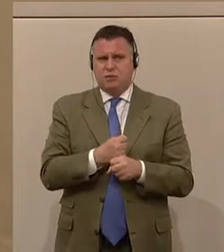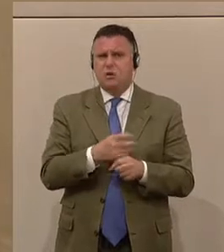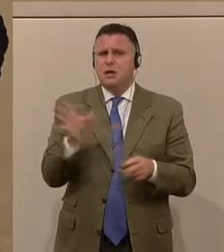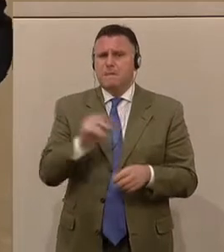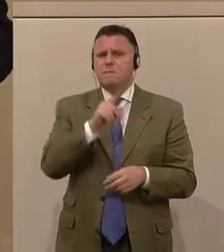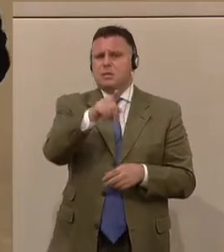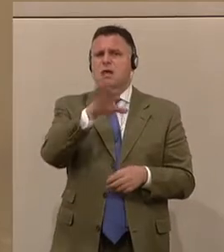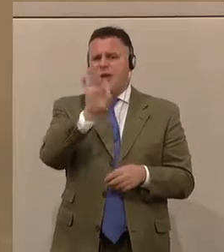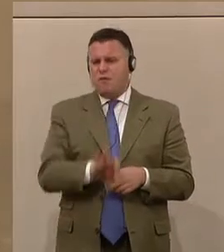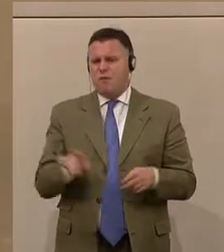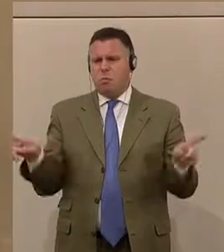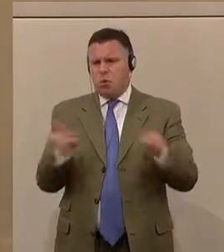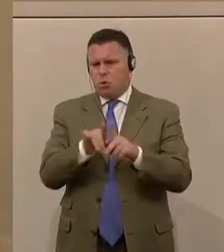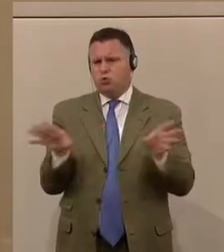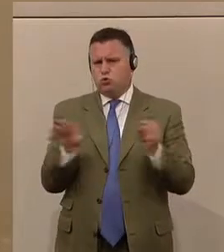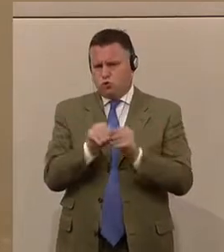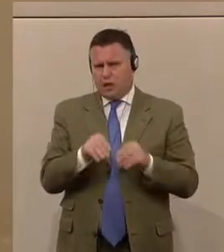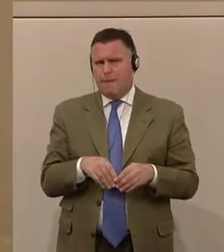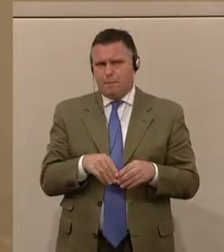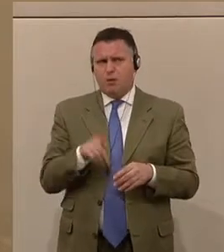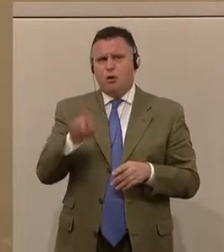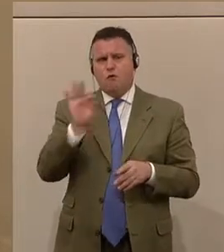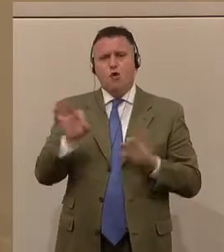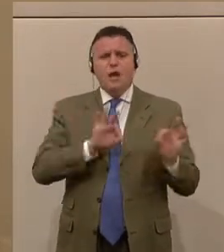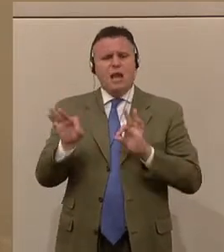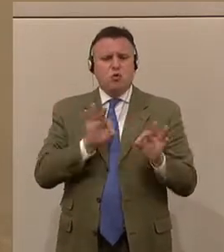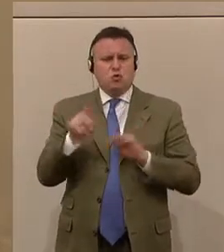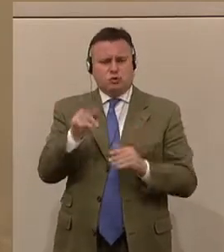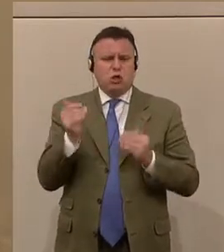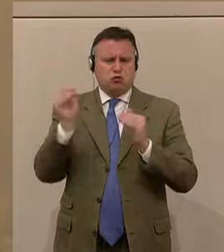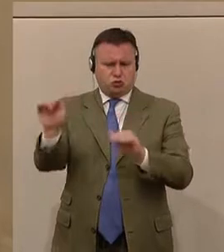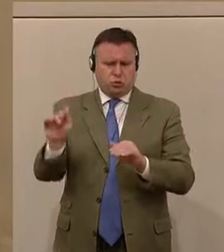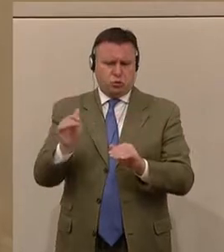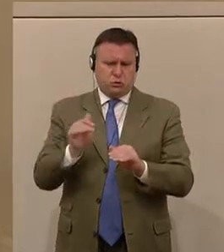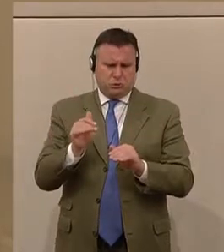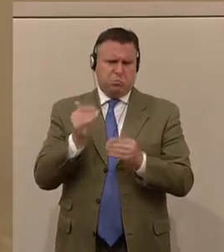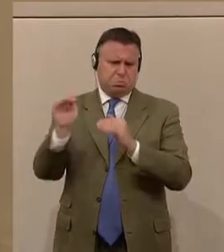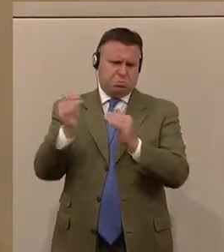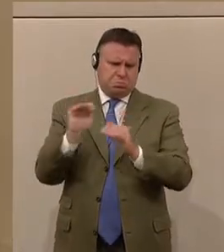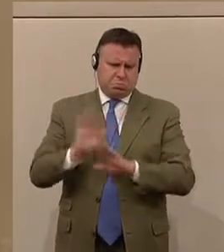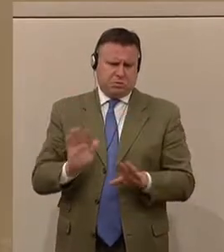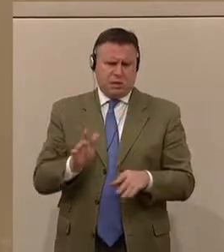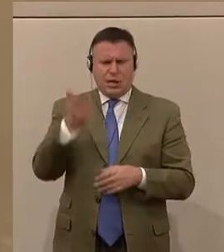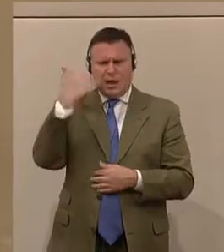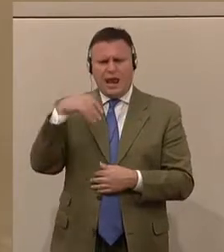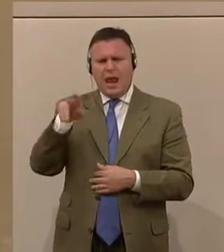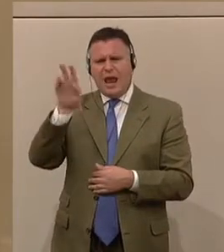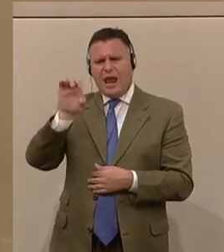gemeinsam mit der FPÖ? Sie vertreten Industrieinteressen. Da steht Ihnen wahrscheinlich der Herr